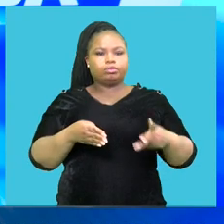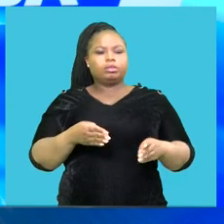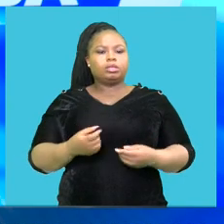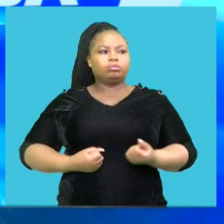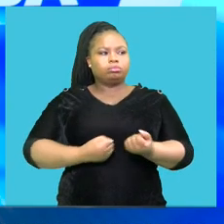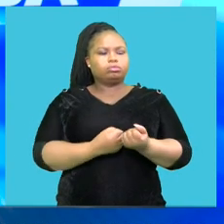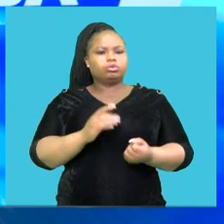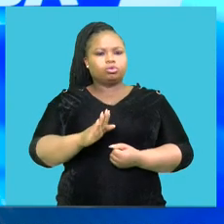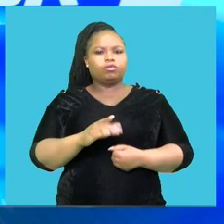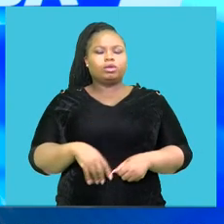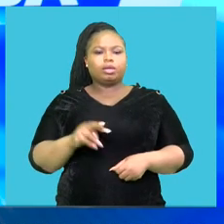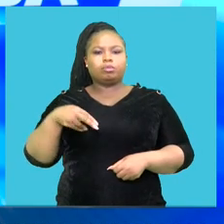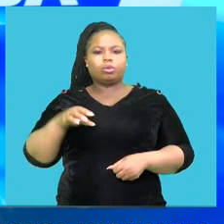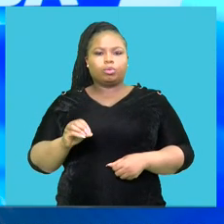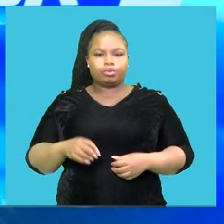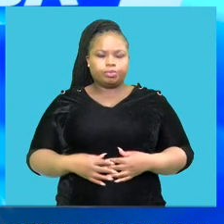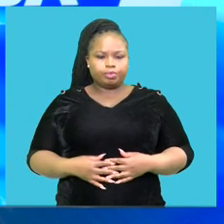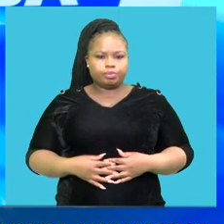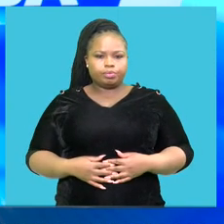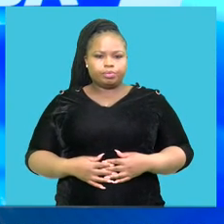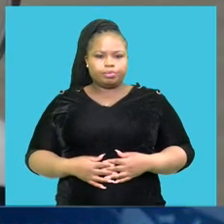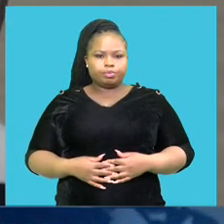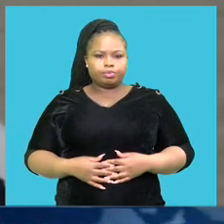uxhaso lokwesekwa kwama-NPO.